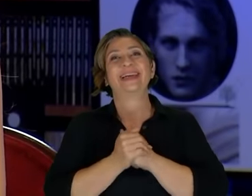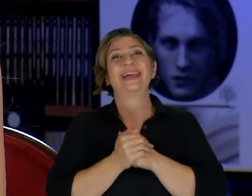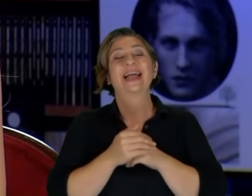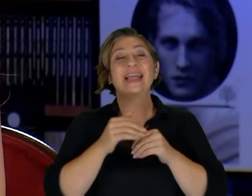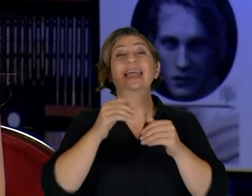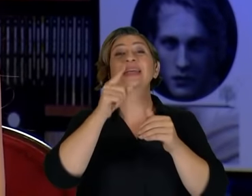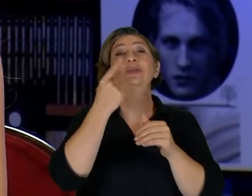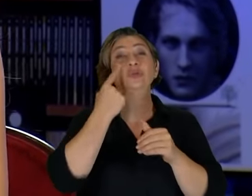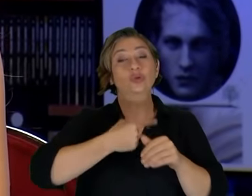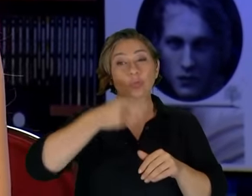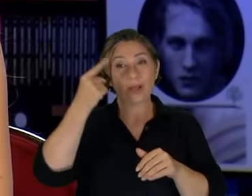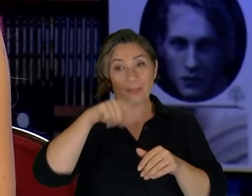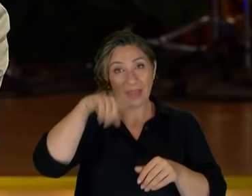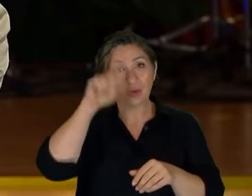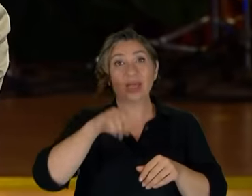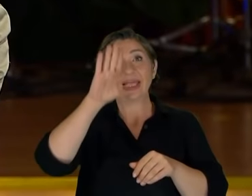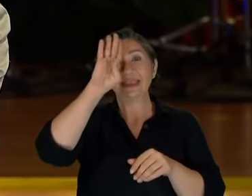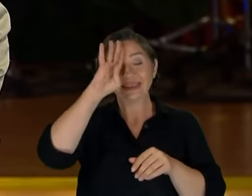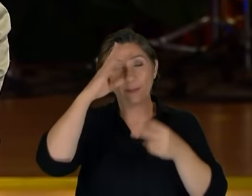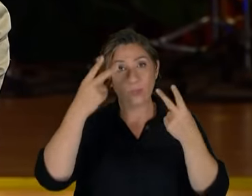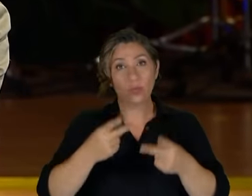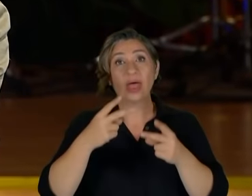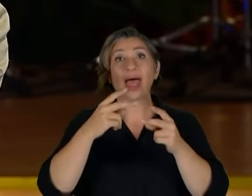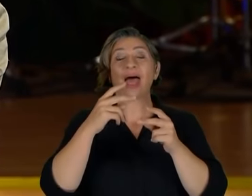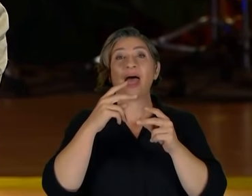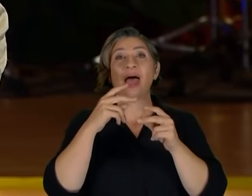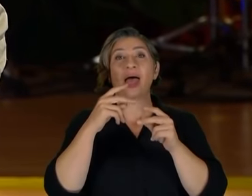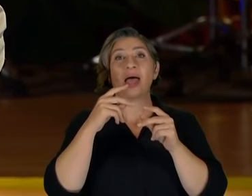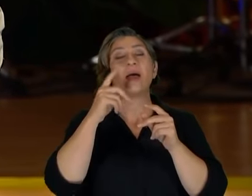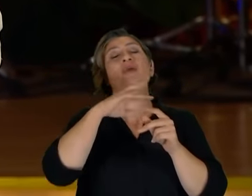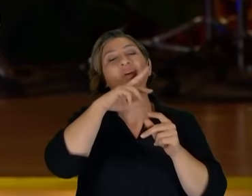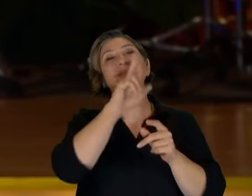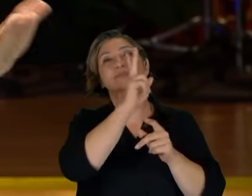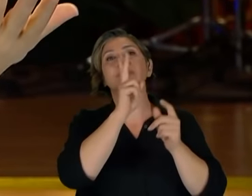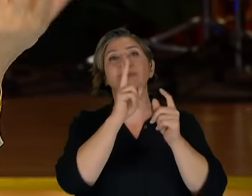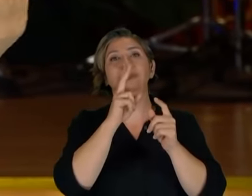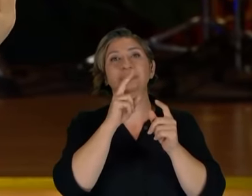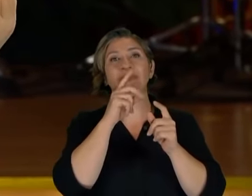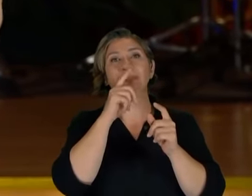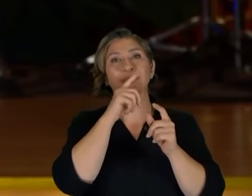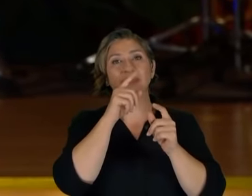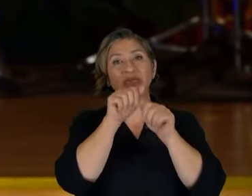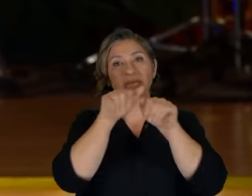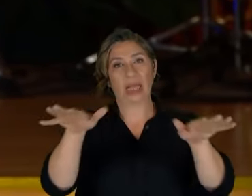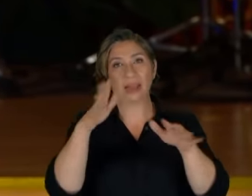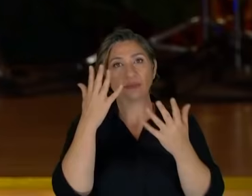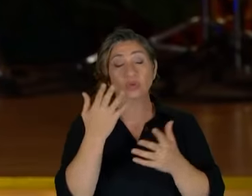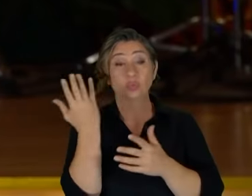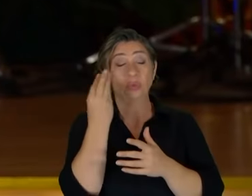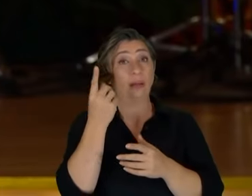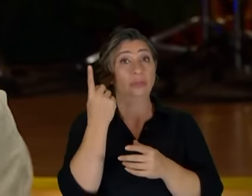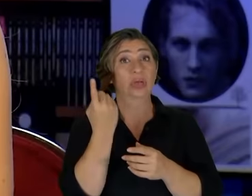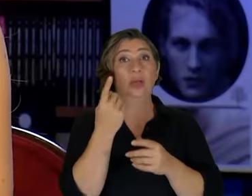Yazılarınız Cumhuriyet bir gün, İstanbul Art News, El France'da yayımlanmış ki El France'da yayımlanması da tabii ki güzel bir